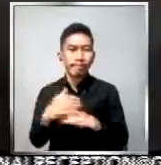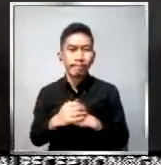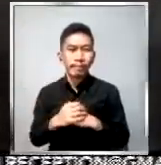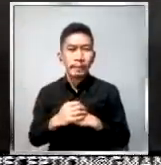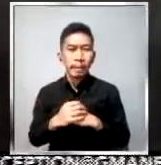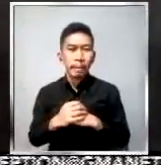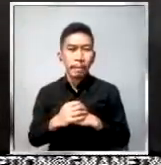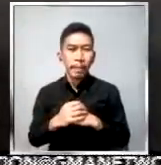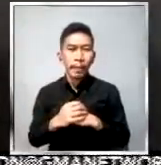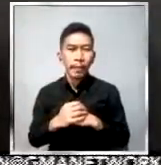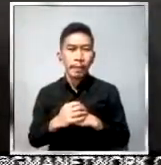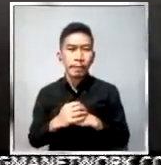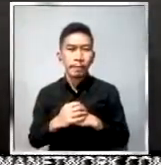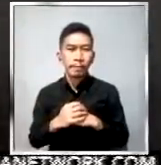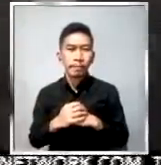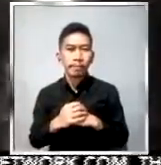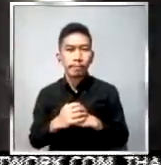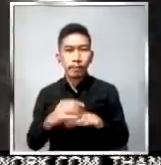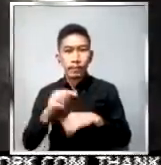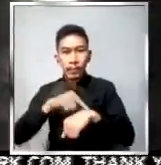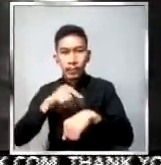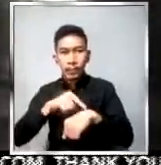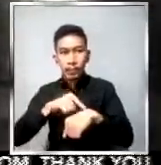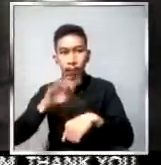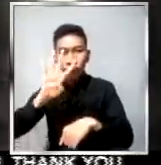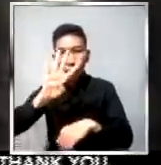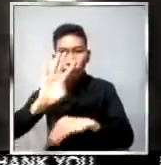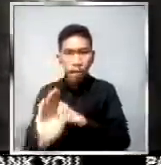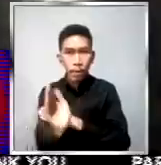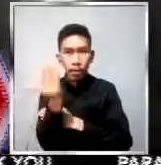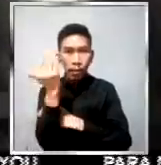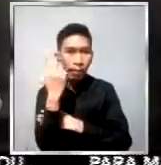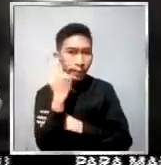Pagsapit ng alas 4 ng araw kanina,